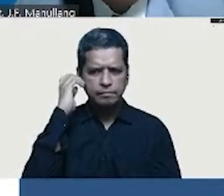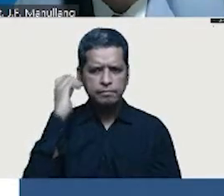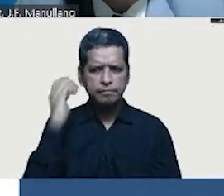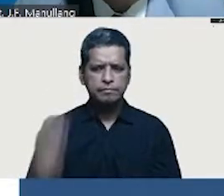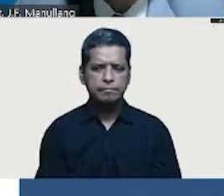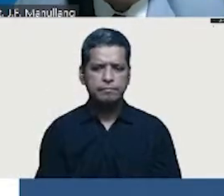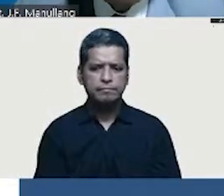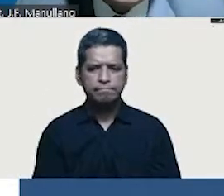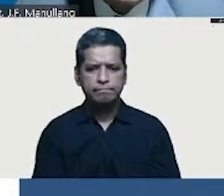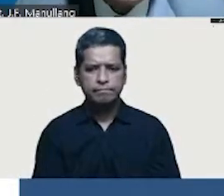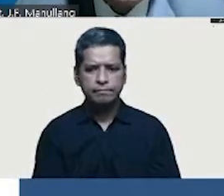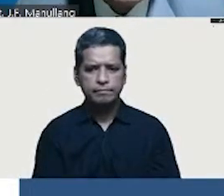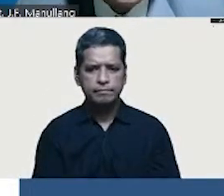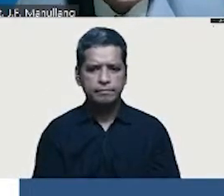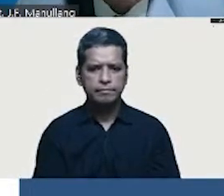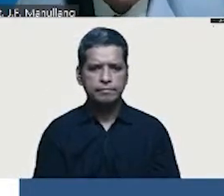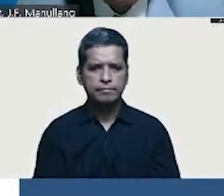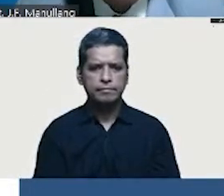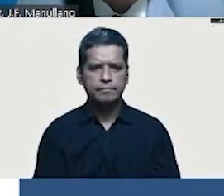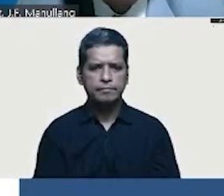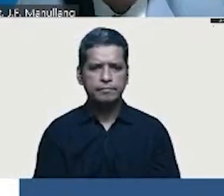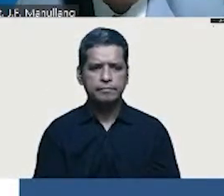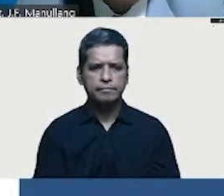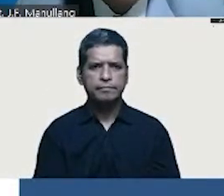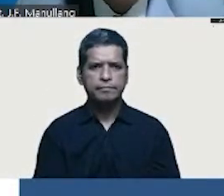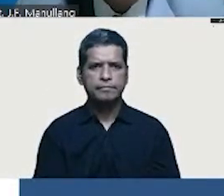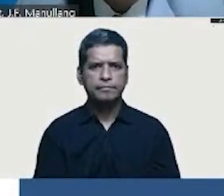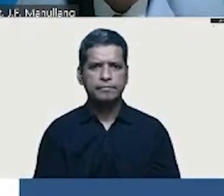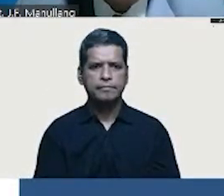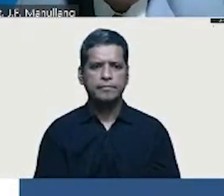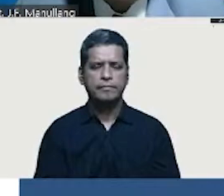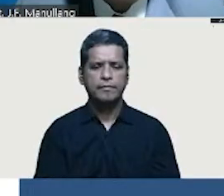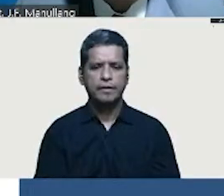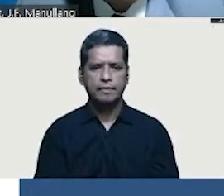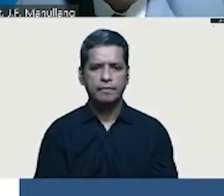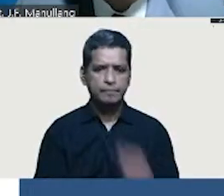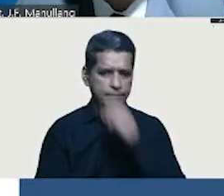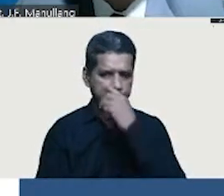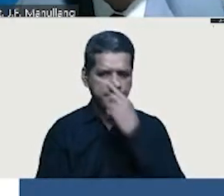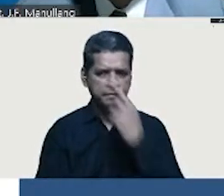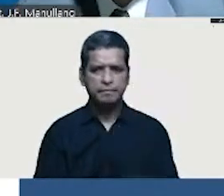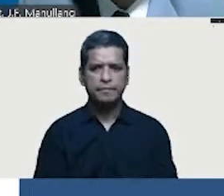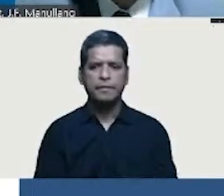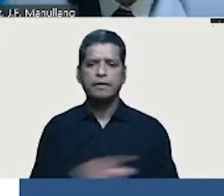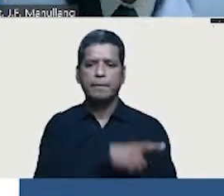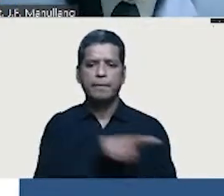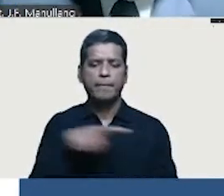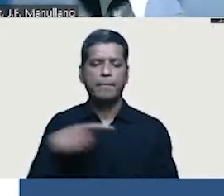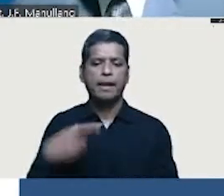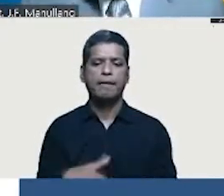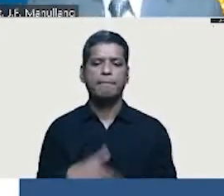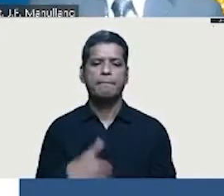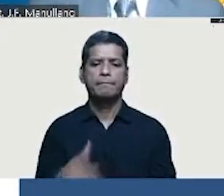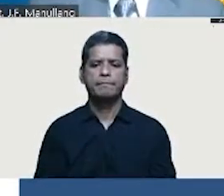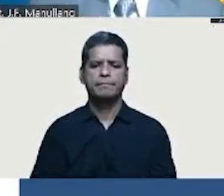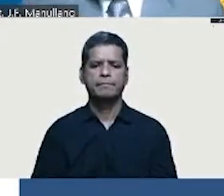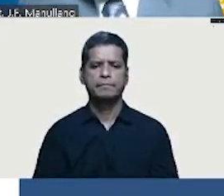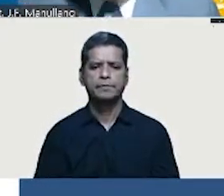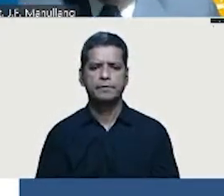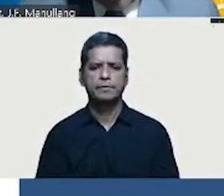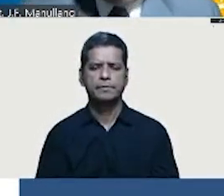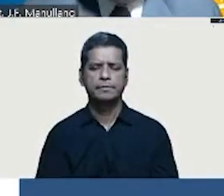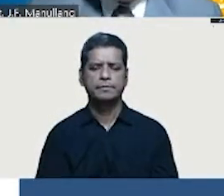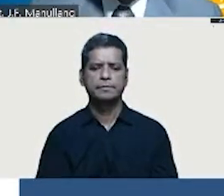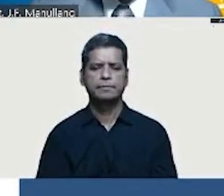tanda namanya pertanyaannya ialah sampai berapa lamakah selama-lamanya Itu